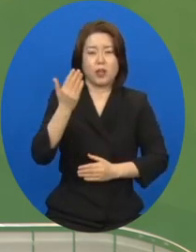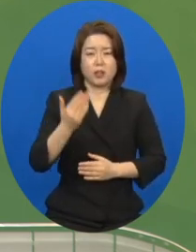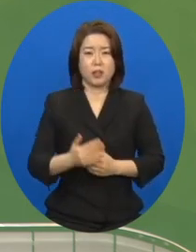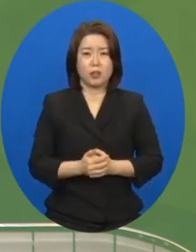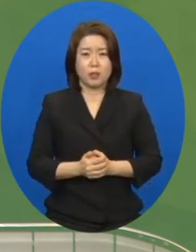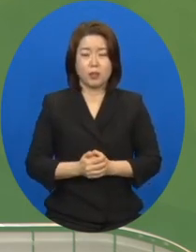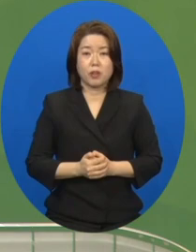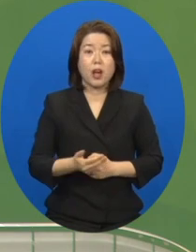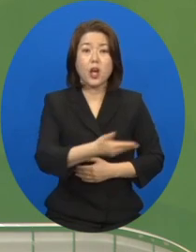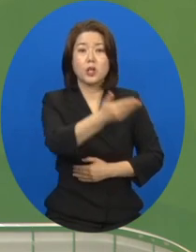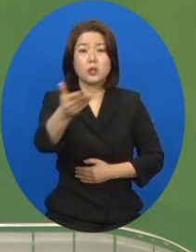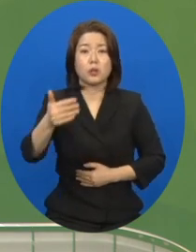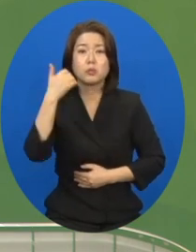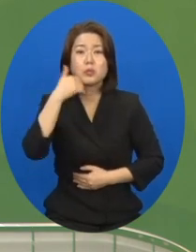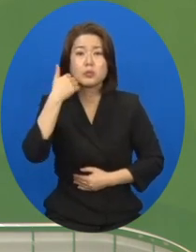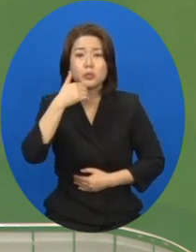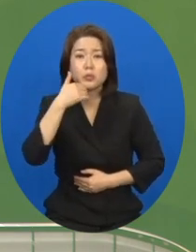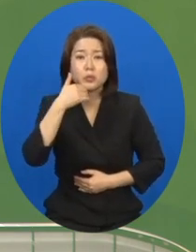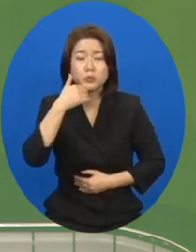여러분은 누굽니까?